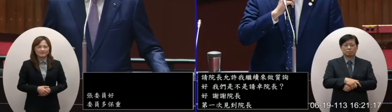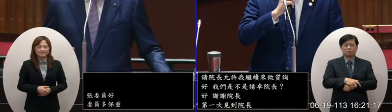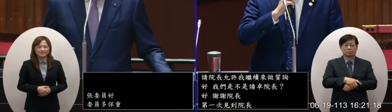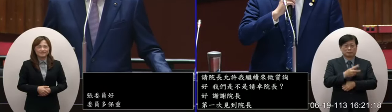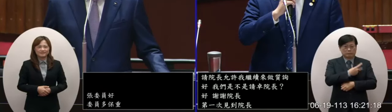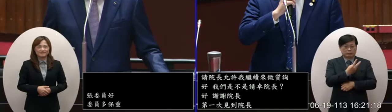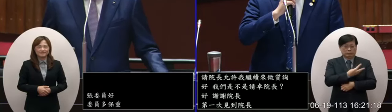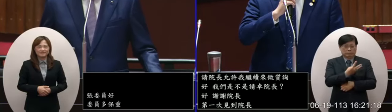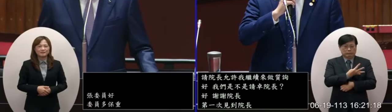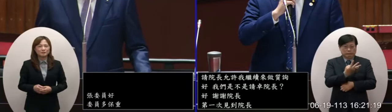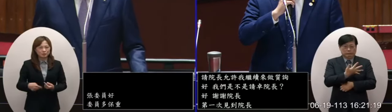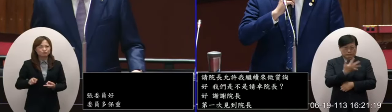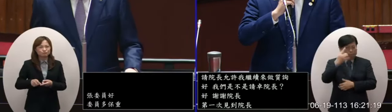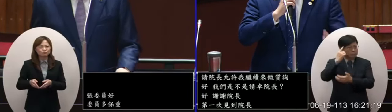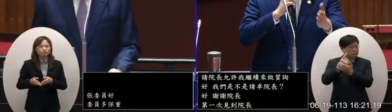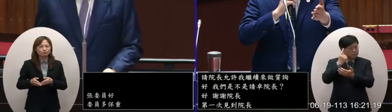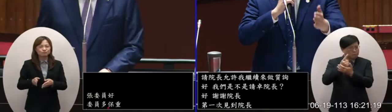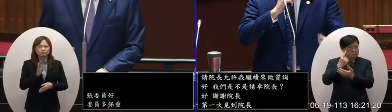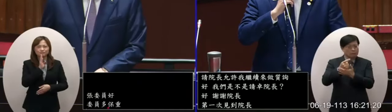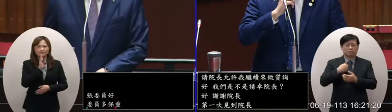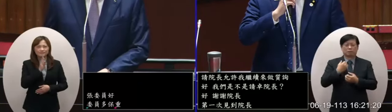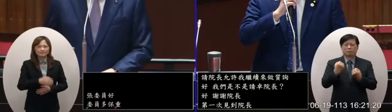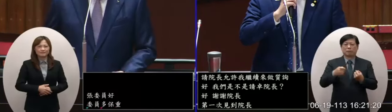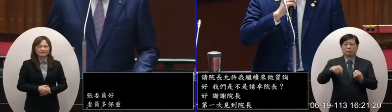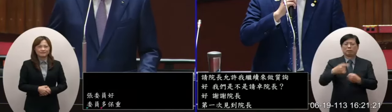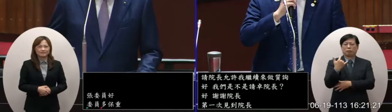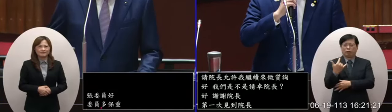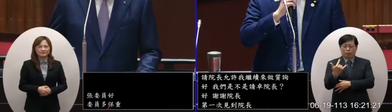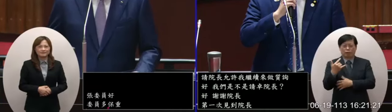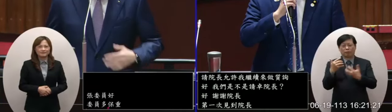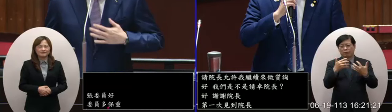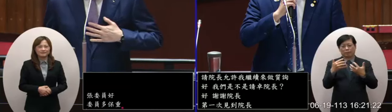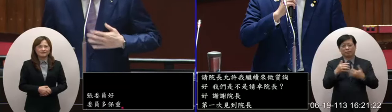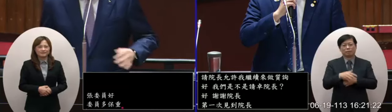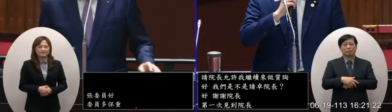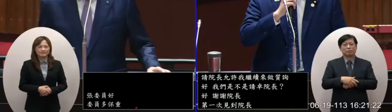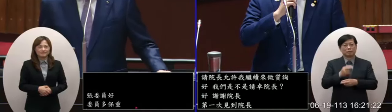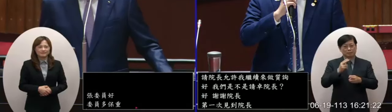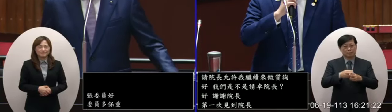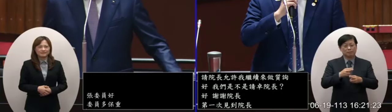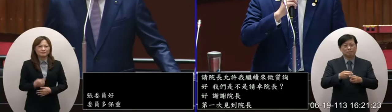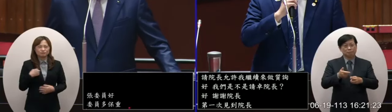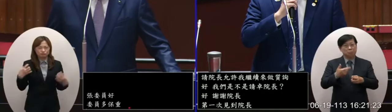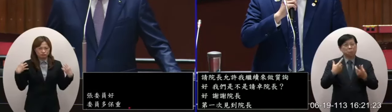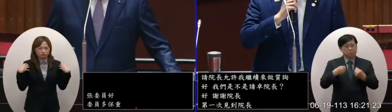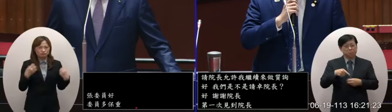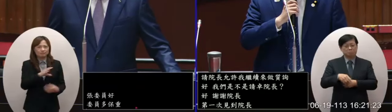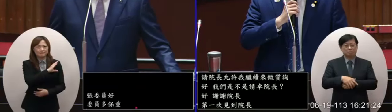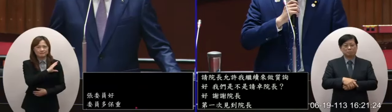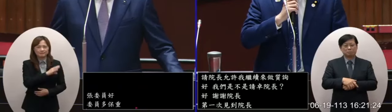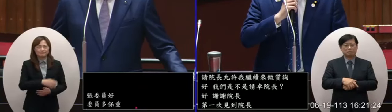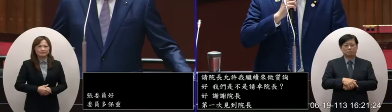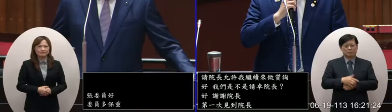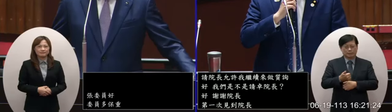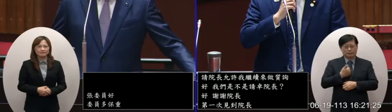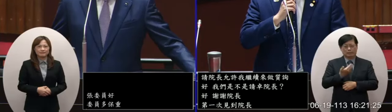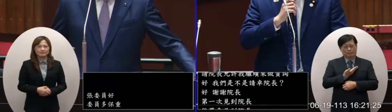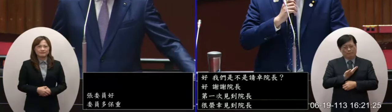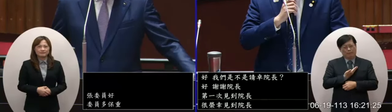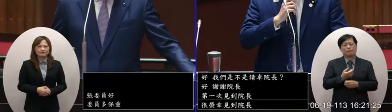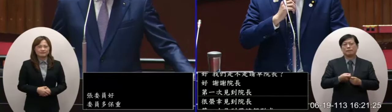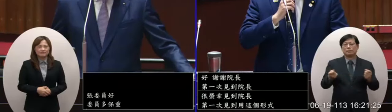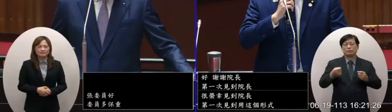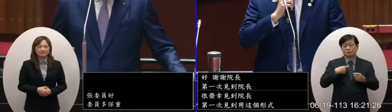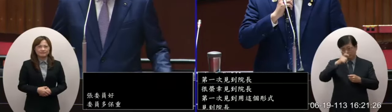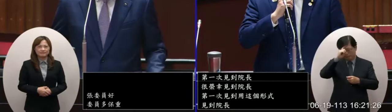礼拜二、三、四、五每天哦都要坐在站在这边哦接受质询哦， 相信这是应该的。 这个马拉松哦，那